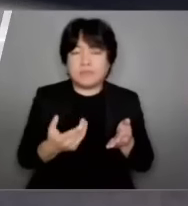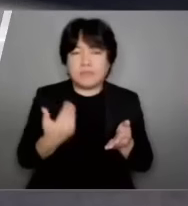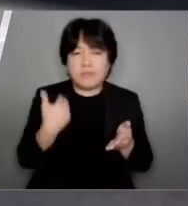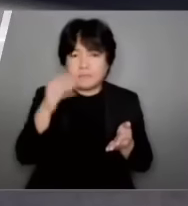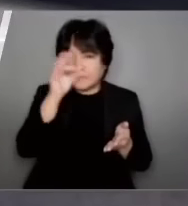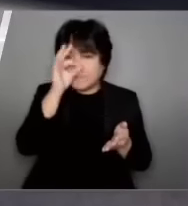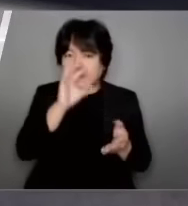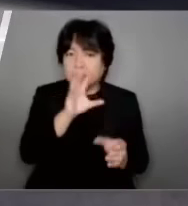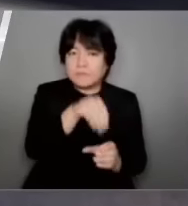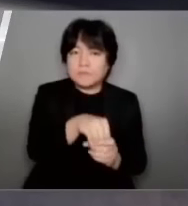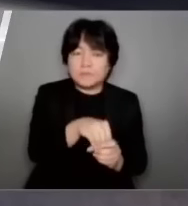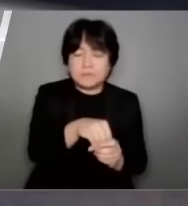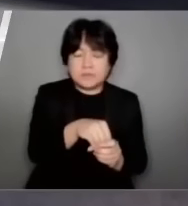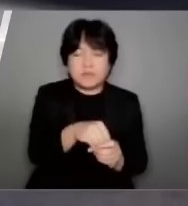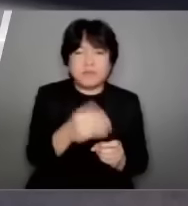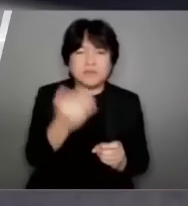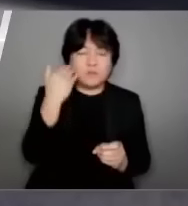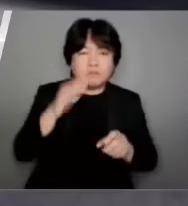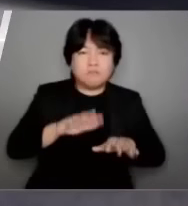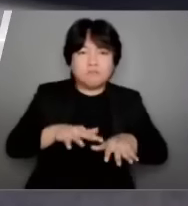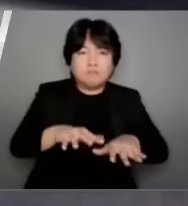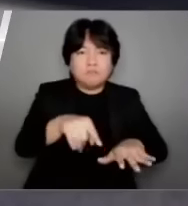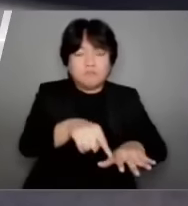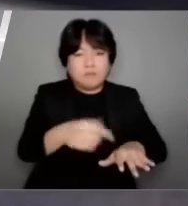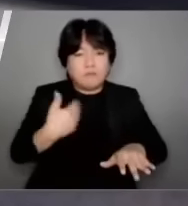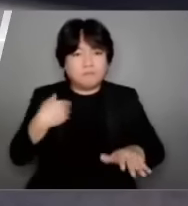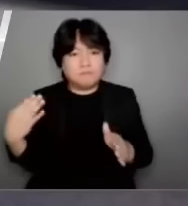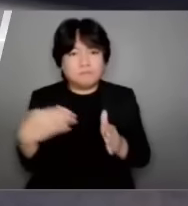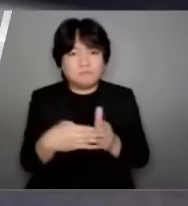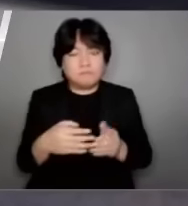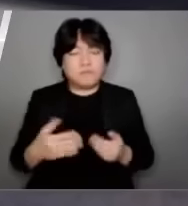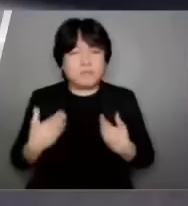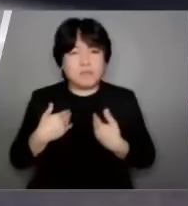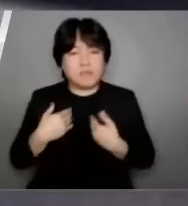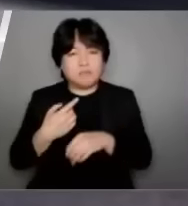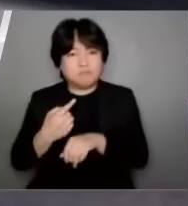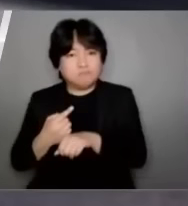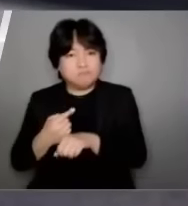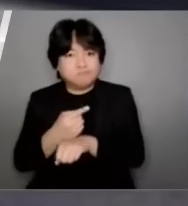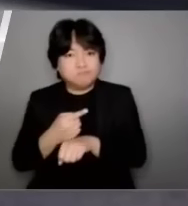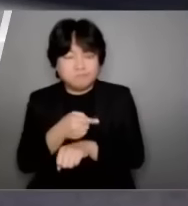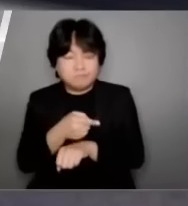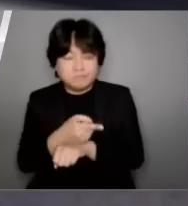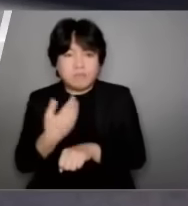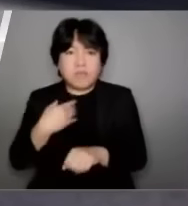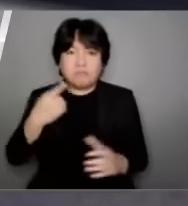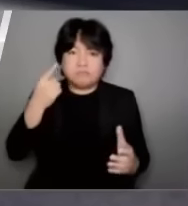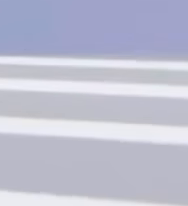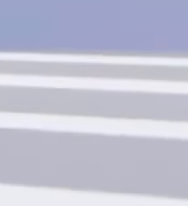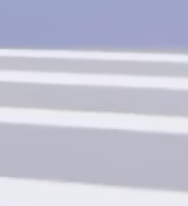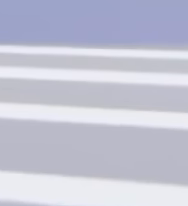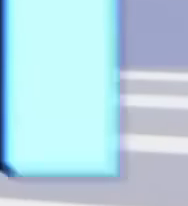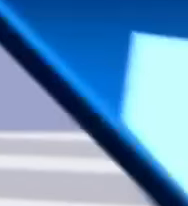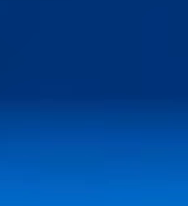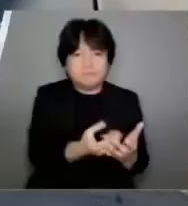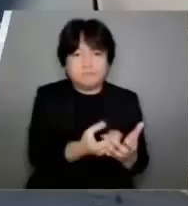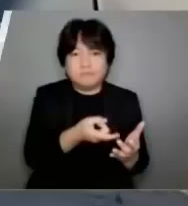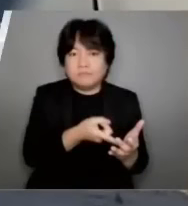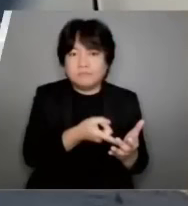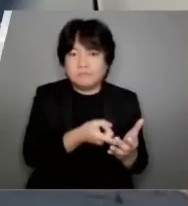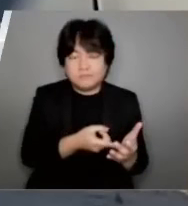Pinoy seaman, pinaulan na ng bala ang barko at kinatamaan umano ng missile. Saksi, si Marisol Abdurrahman.